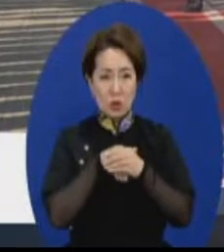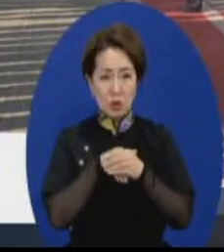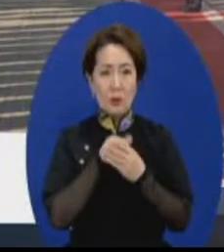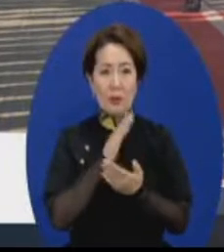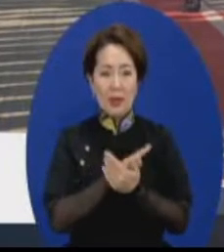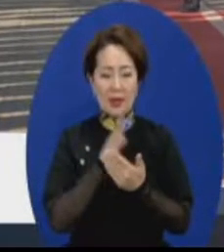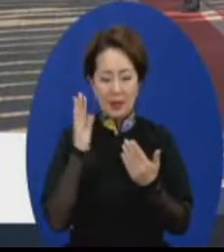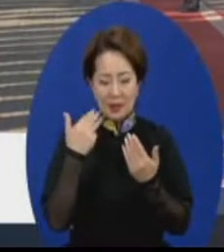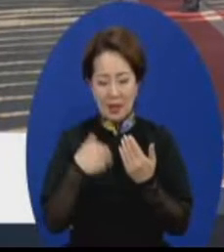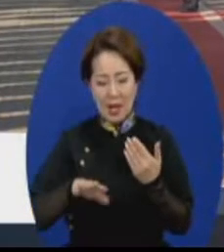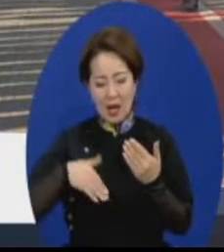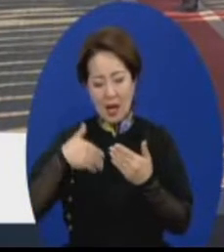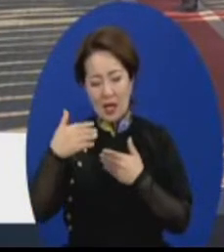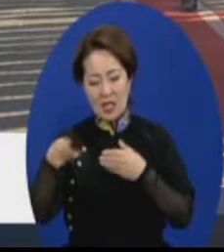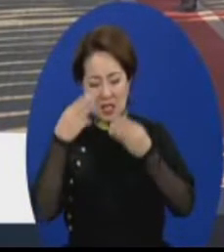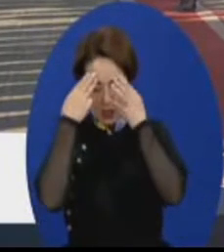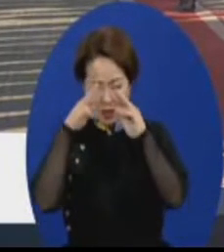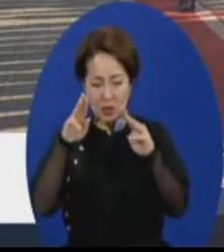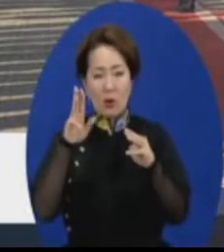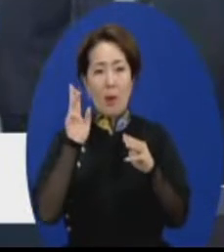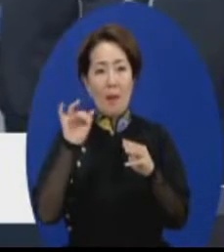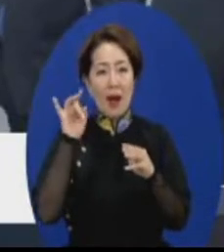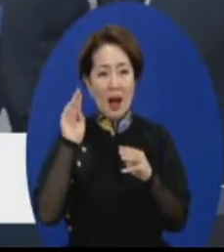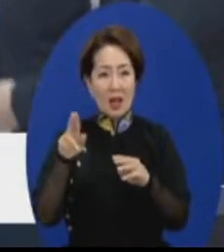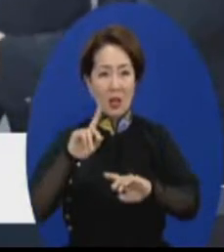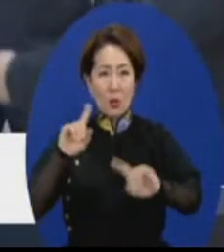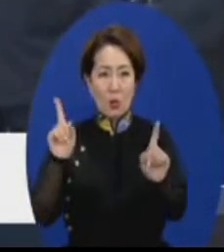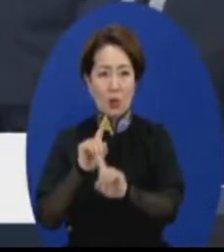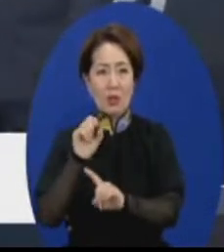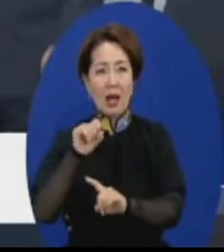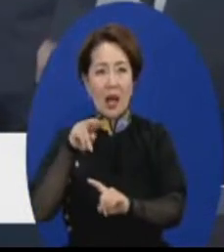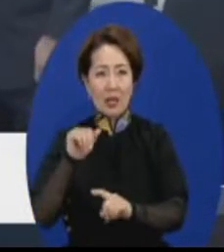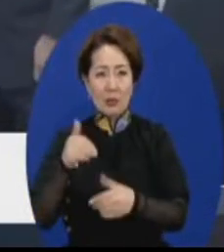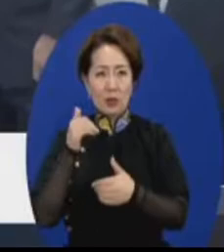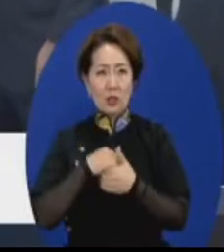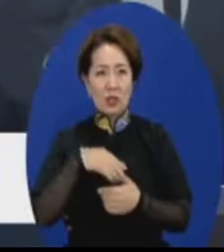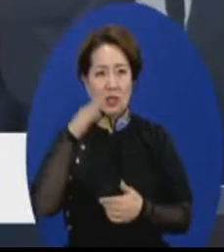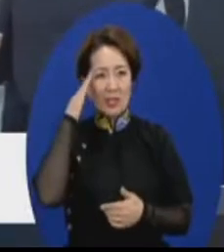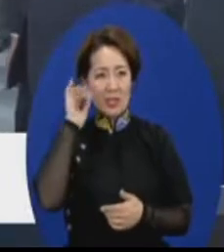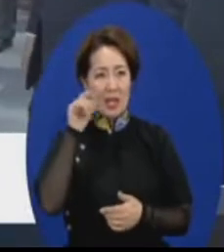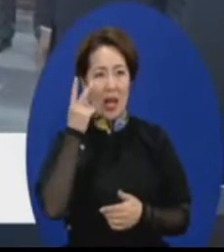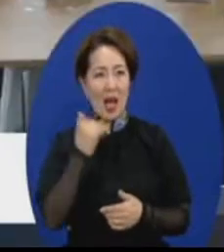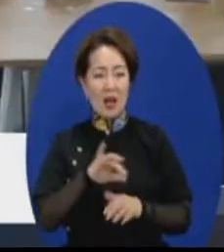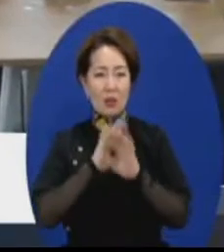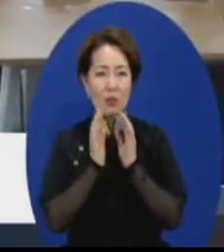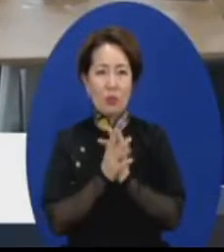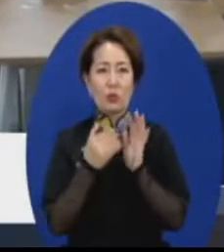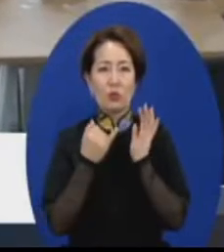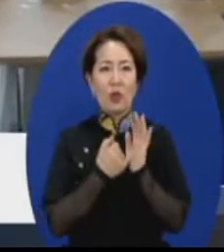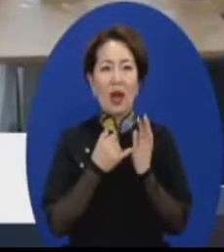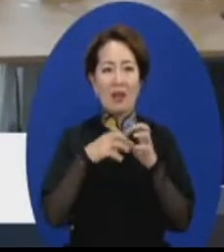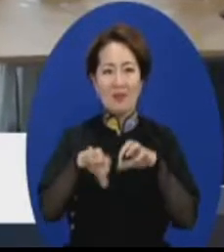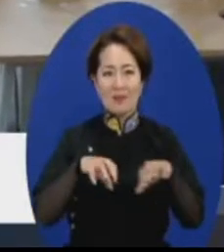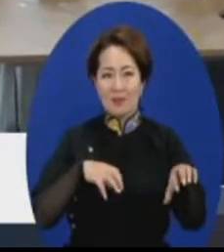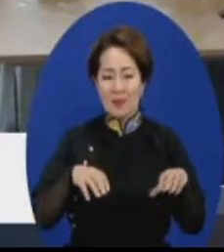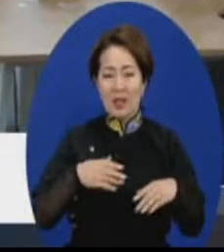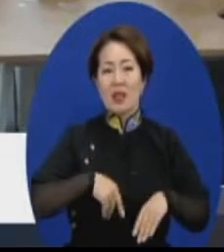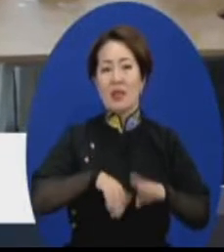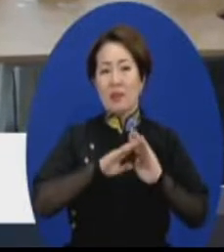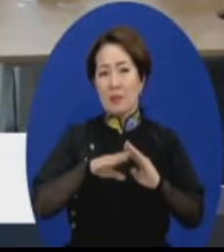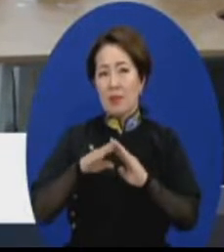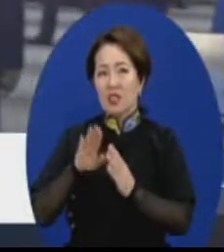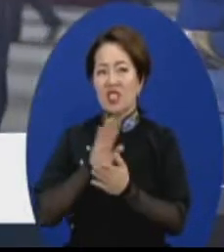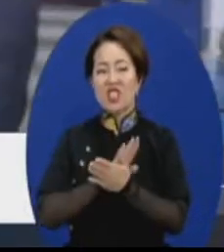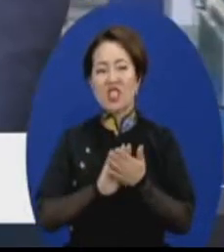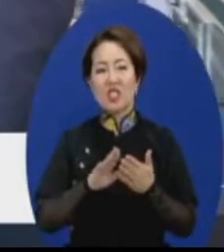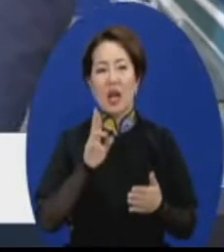шинжил ухааны технологийн парк, бүрдэх алба болон тусгай хүчний сургууль, дотоодын зэргийн анги зэрэг 6 салбар нэмж байгуулах шинэ кампустай болох зэрэг